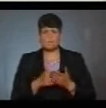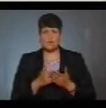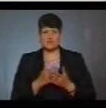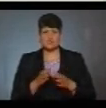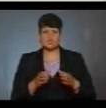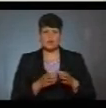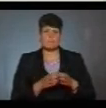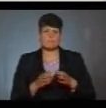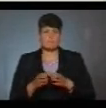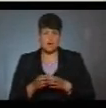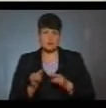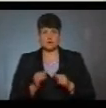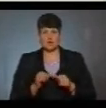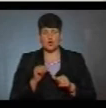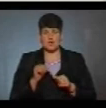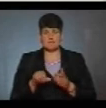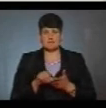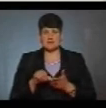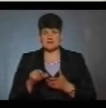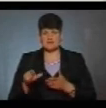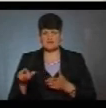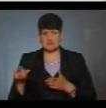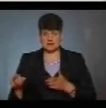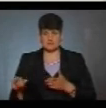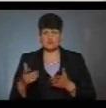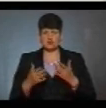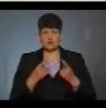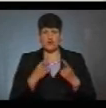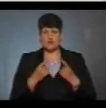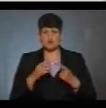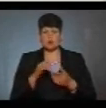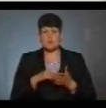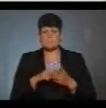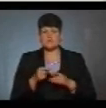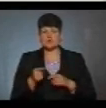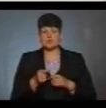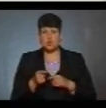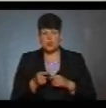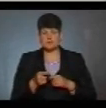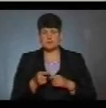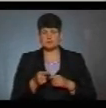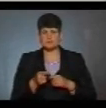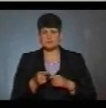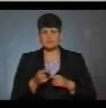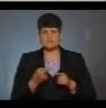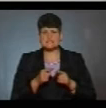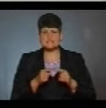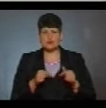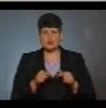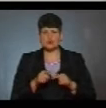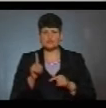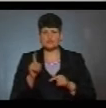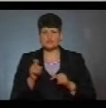партій, так і до окремих представників-мажоритарників. Якщо говорити про місто Тернопіль, це округ номер